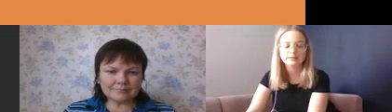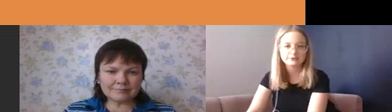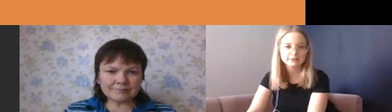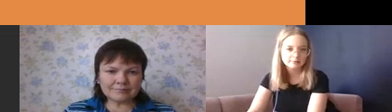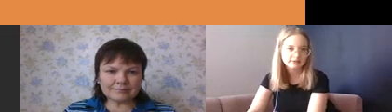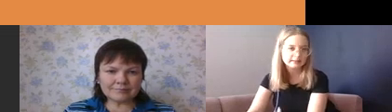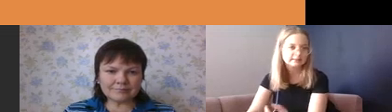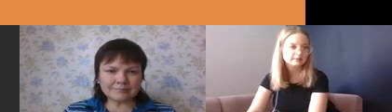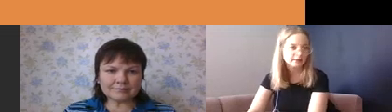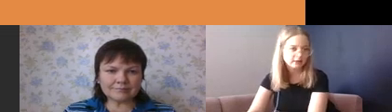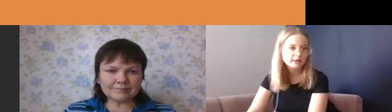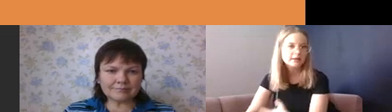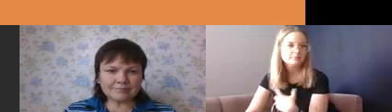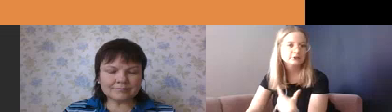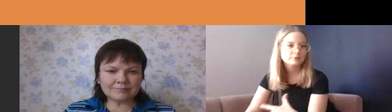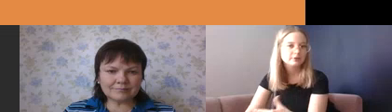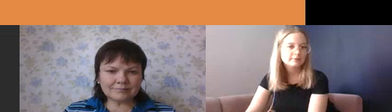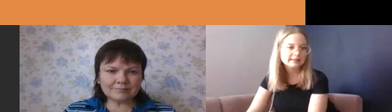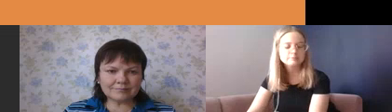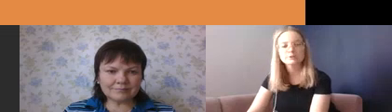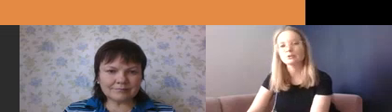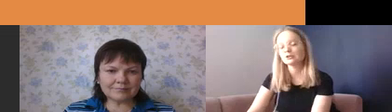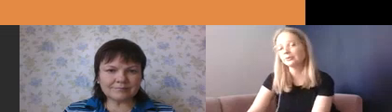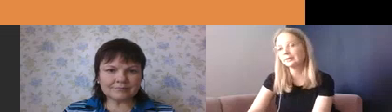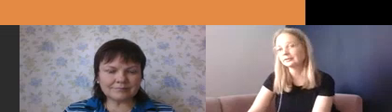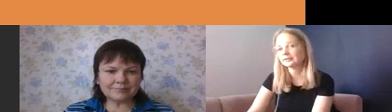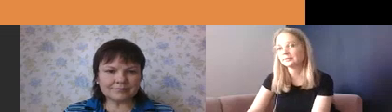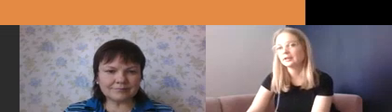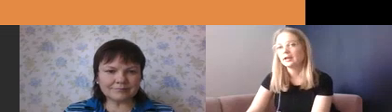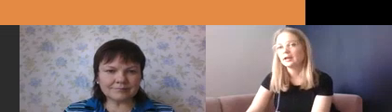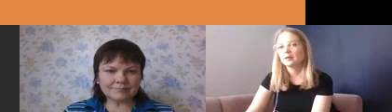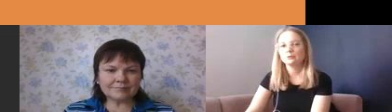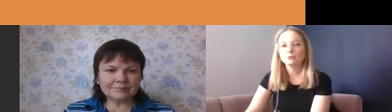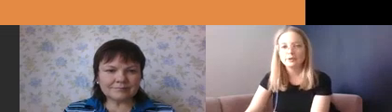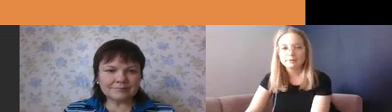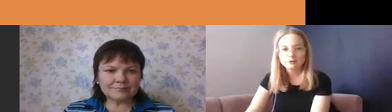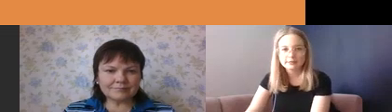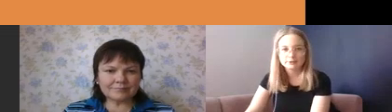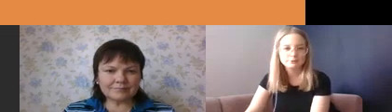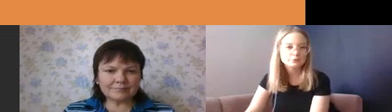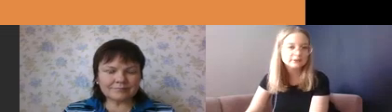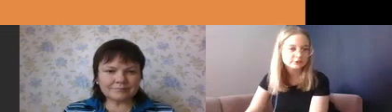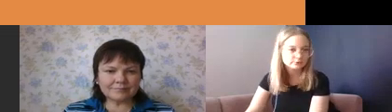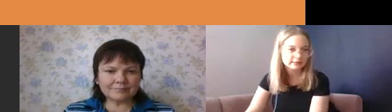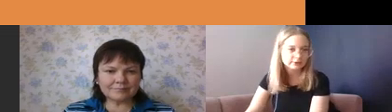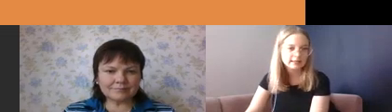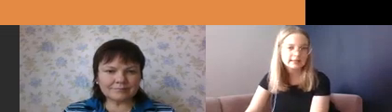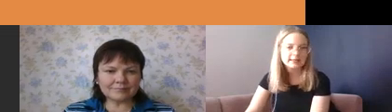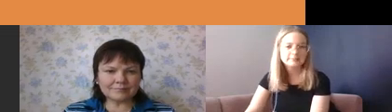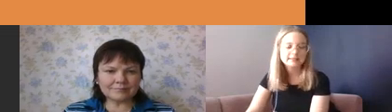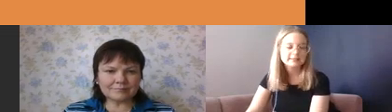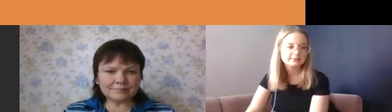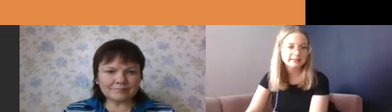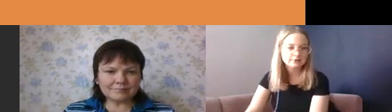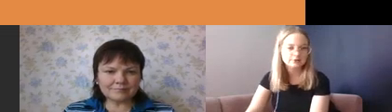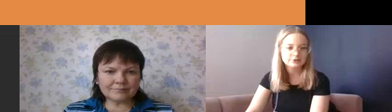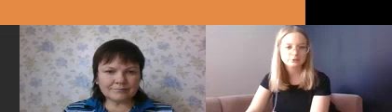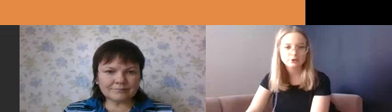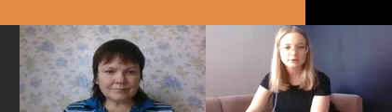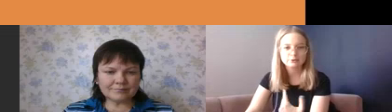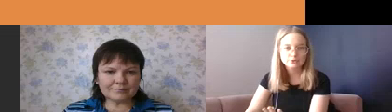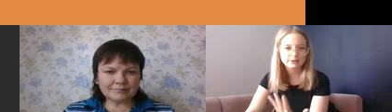ma teen enese analüüsi ära, mõtlen, et aha, mis mulle meeldib, mis mulle sobida võiks, mis mu tugevused on, mis mu unistused on, et